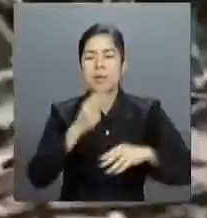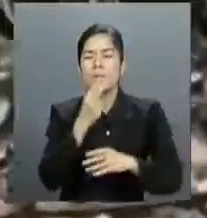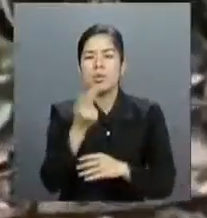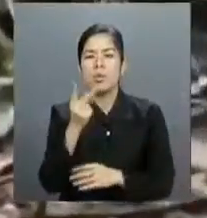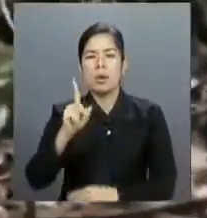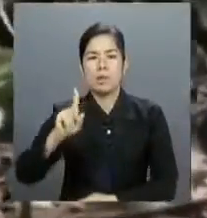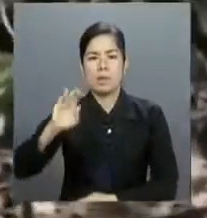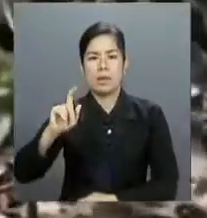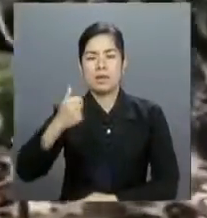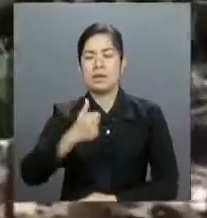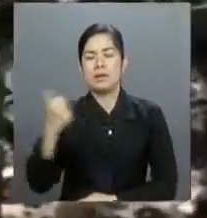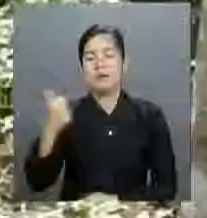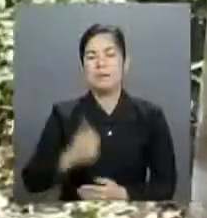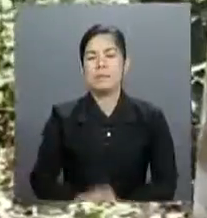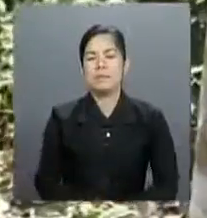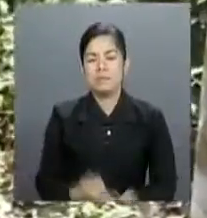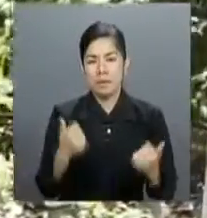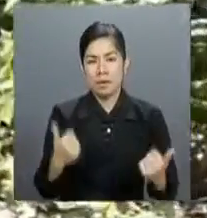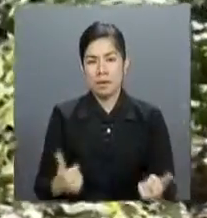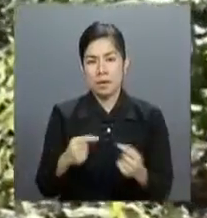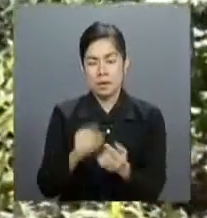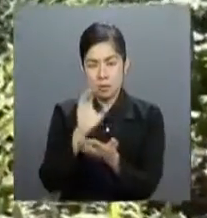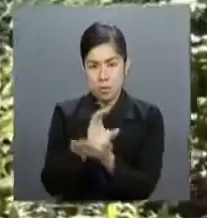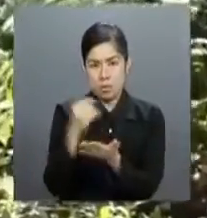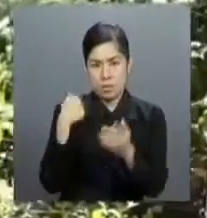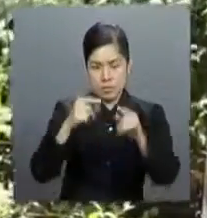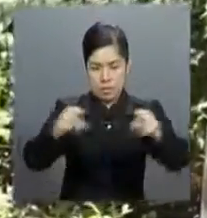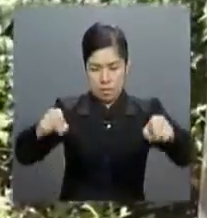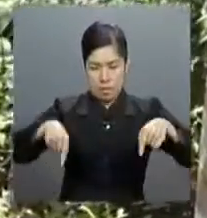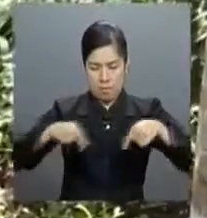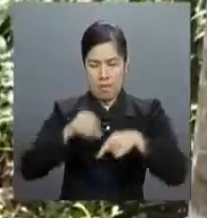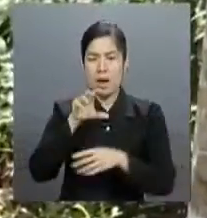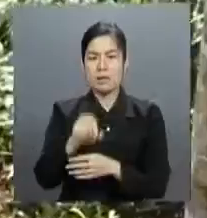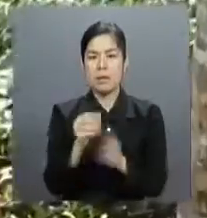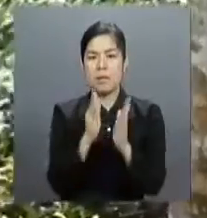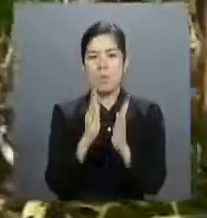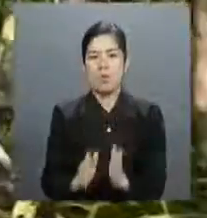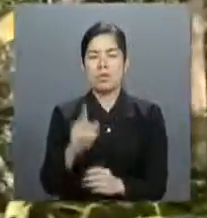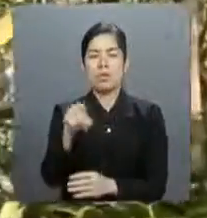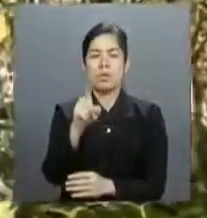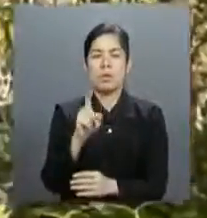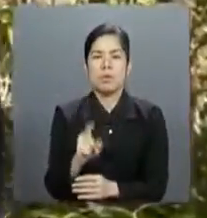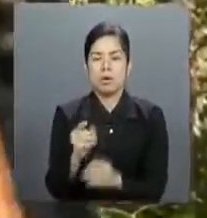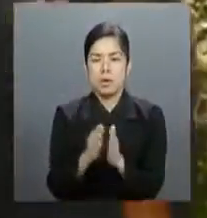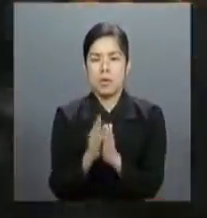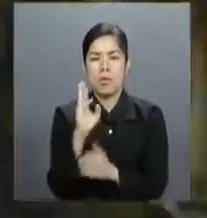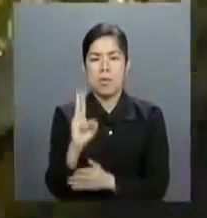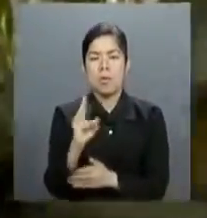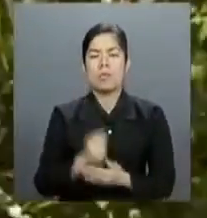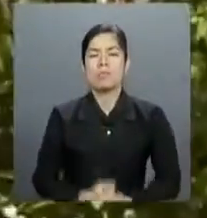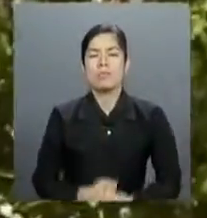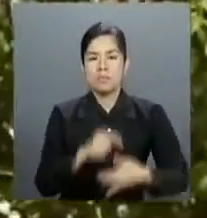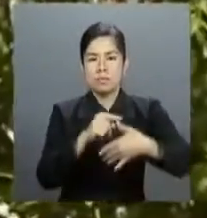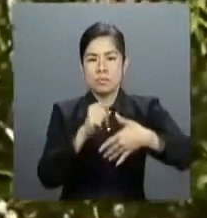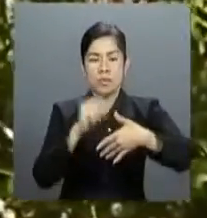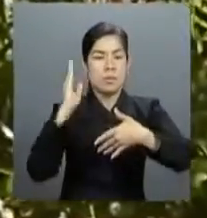ส่วนความคืบหน้าทางคดีค่ะทางเจ้าหน้าที่ได้ออกหมายจับบุคคลต้องสงสัยเพิ่มอีก6คนนะคะคือนายสือดีปูเตะนาย